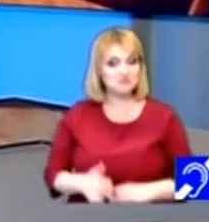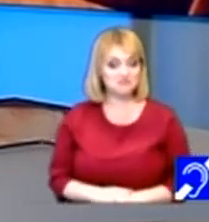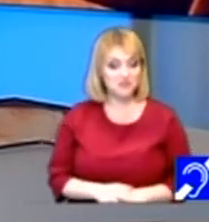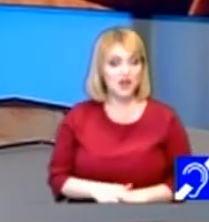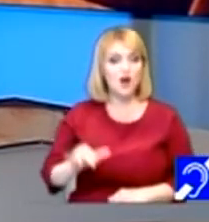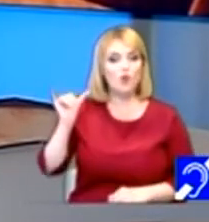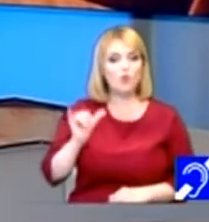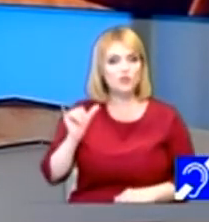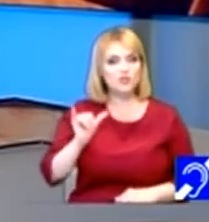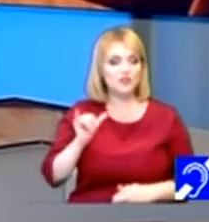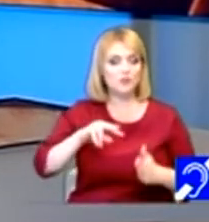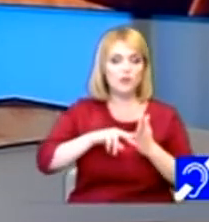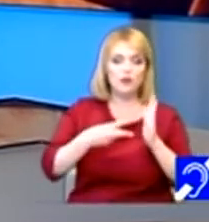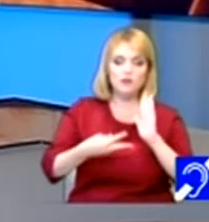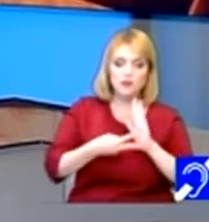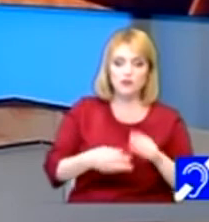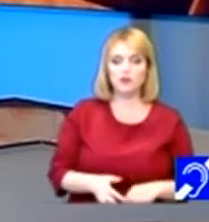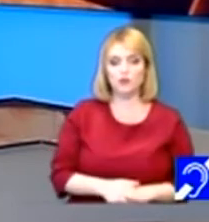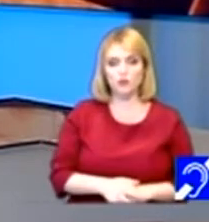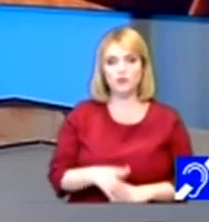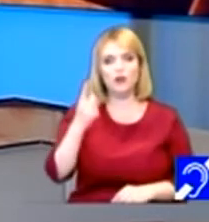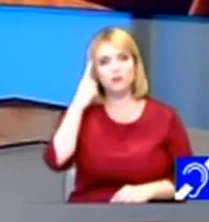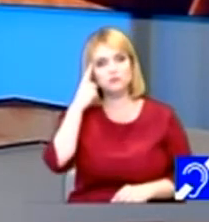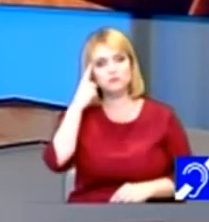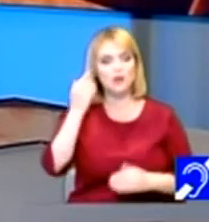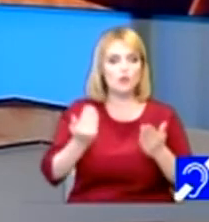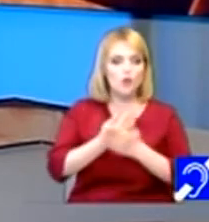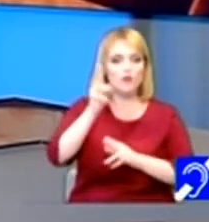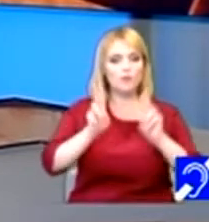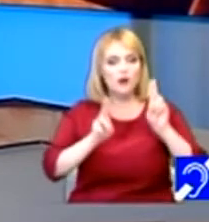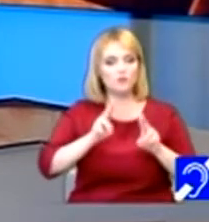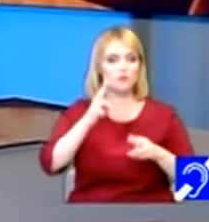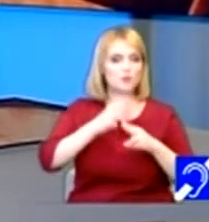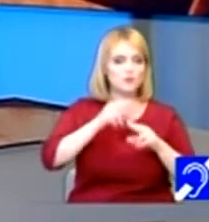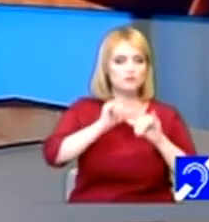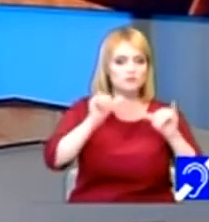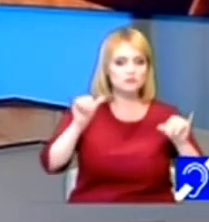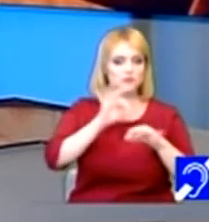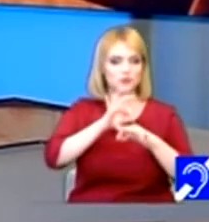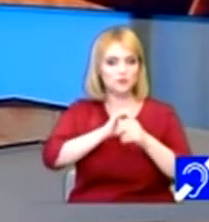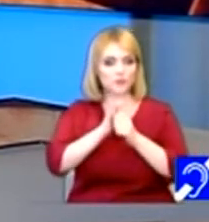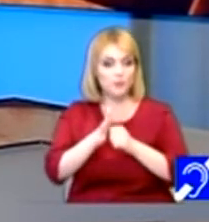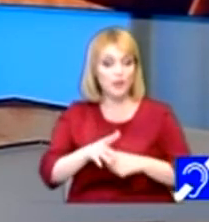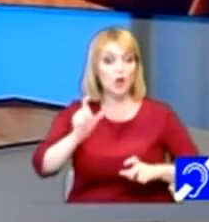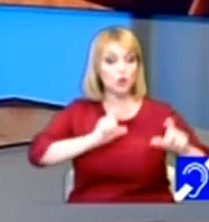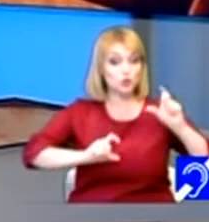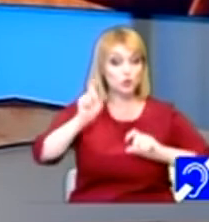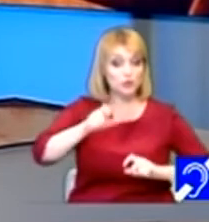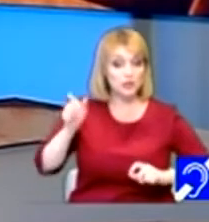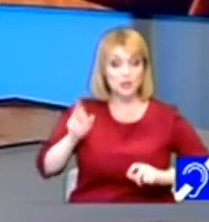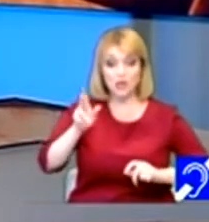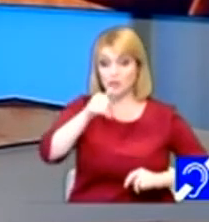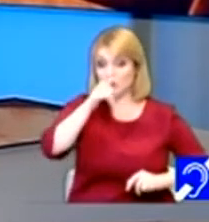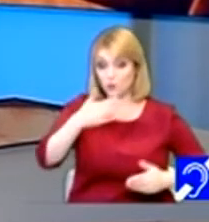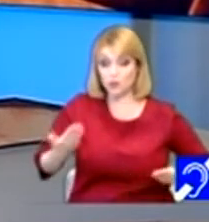reducă aglomerația în campusuri pentru a preveni răspândirea noului coronavirus. Studenții care nu se vor putea caza în cămine din cauza restricțiilor